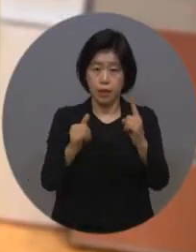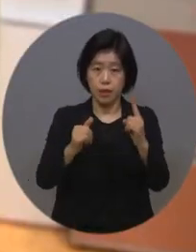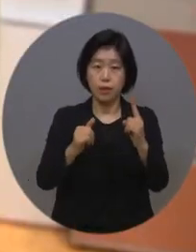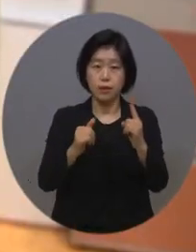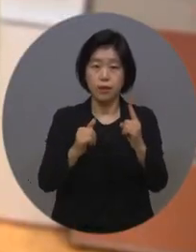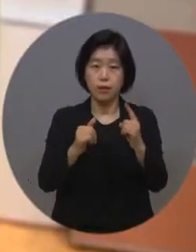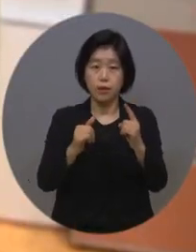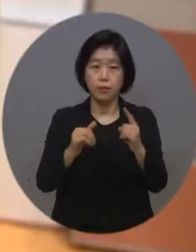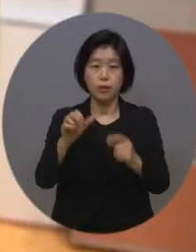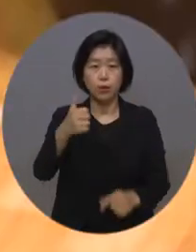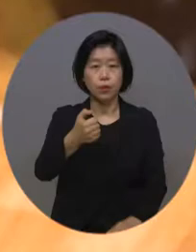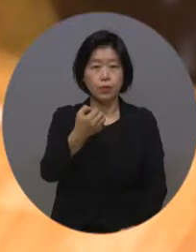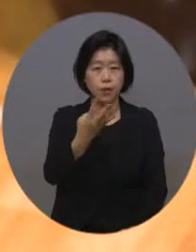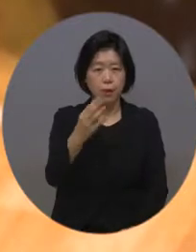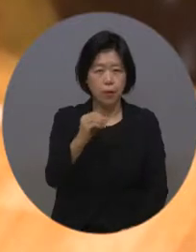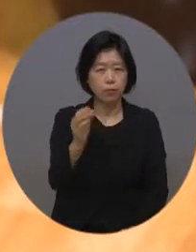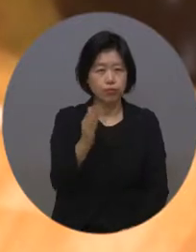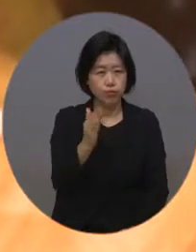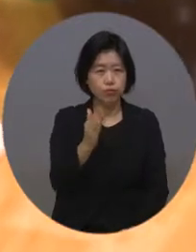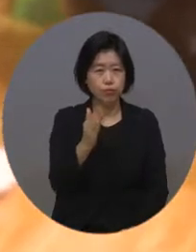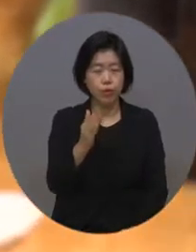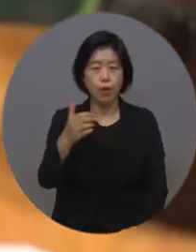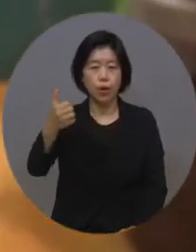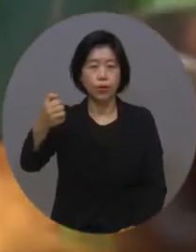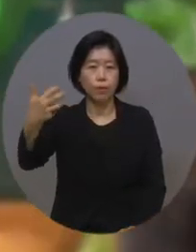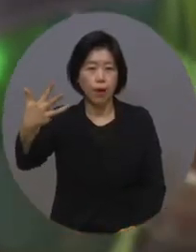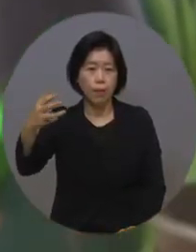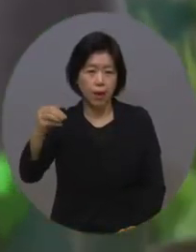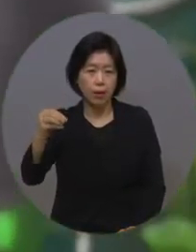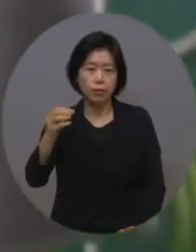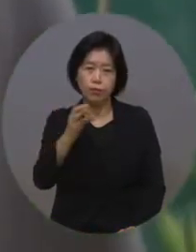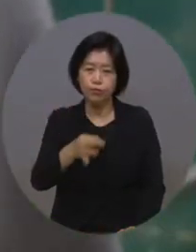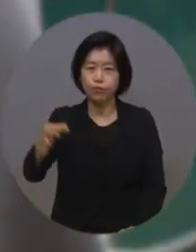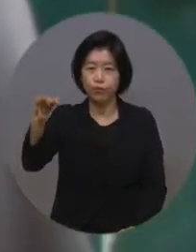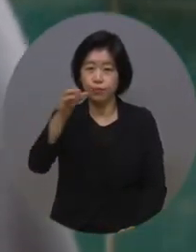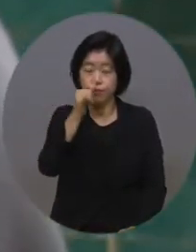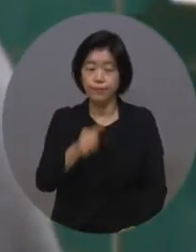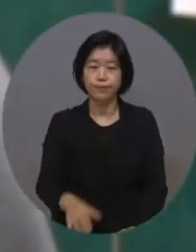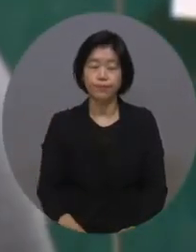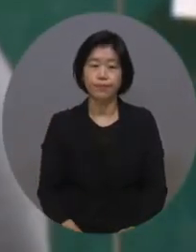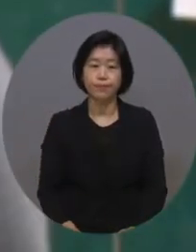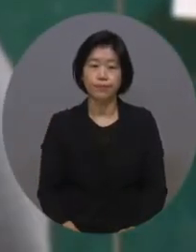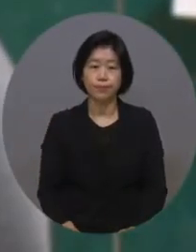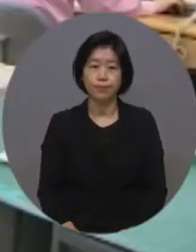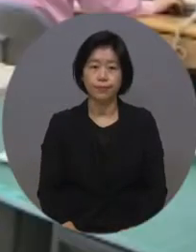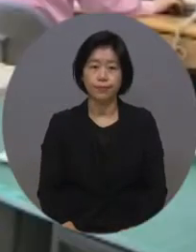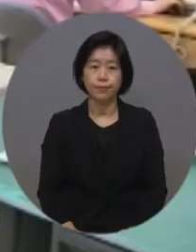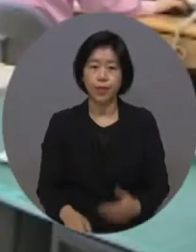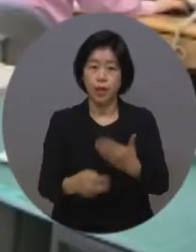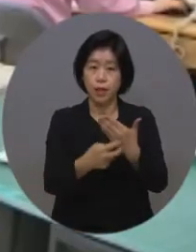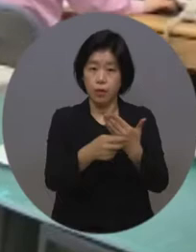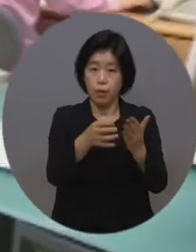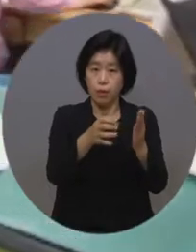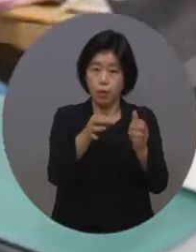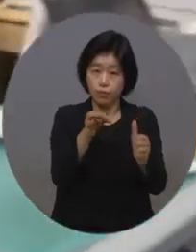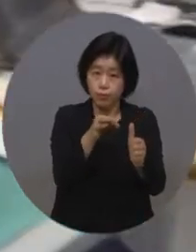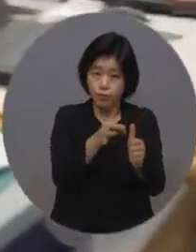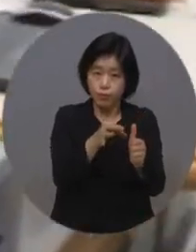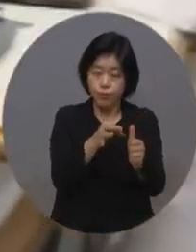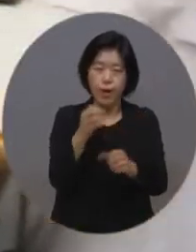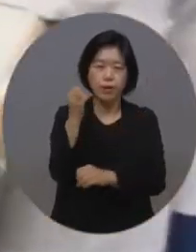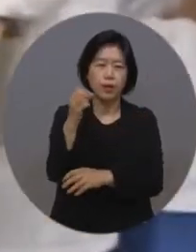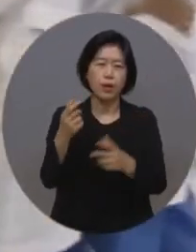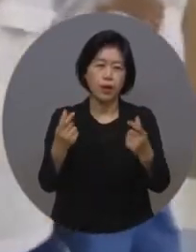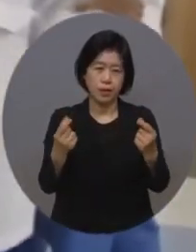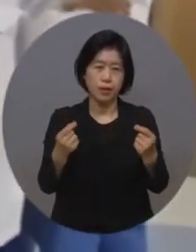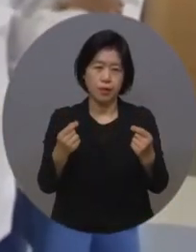54만 8,349원에서 58만 3,444원으로 올랐습니다. 의료급여는 기존처럼 급여 대상 항목에